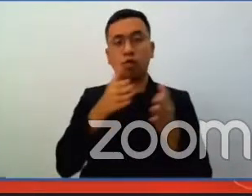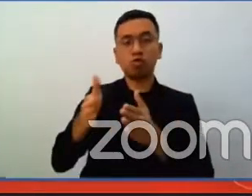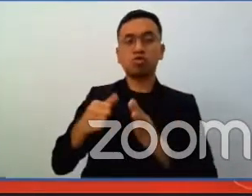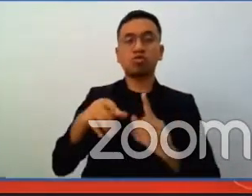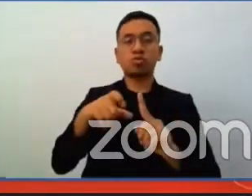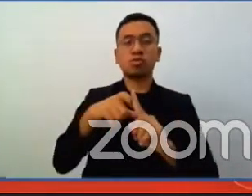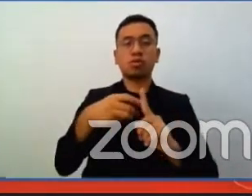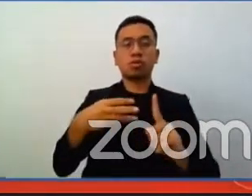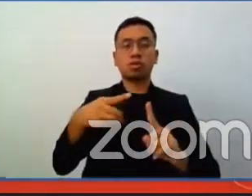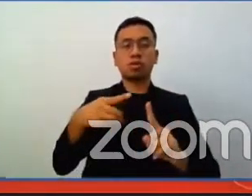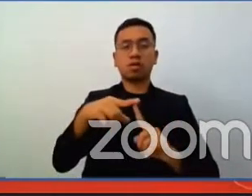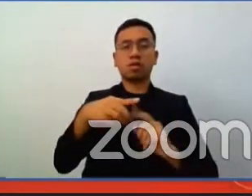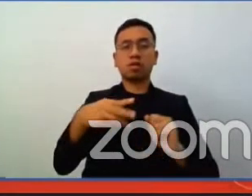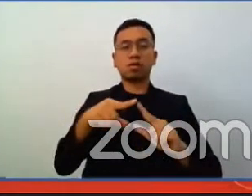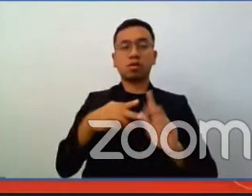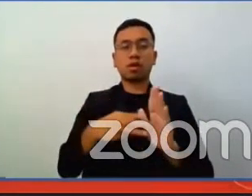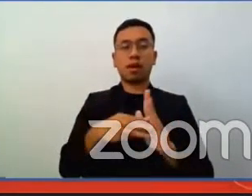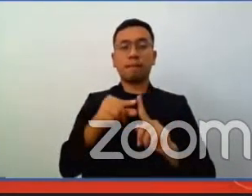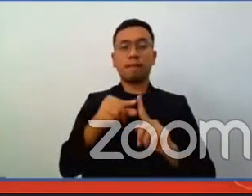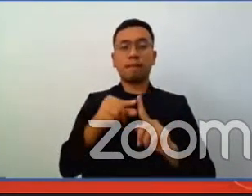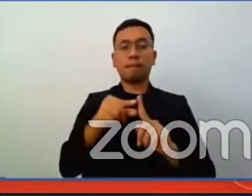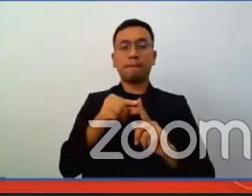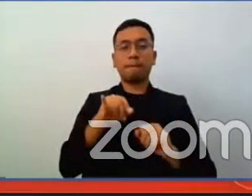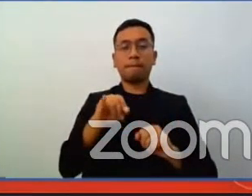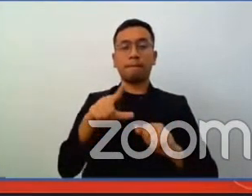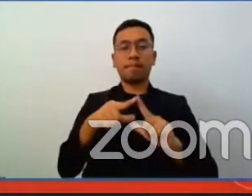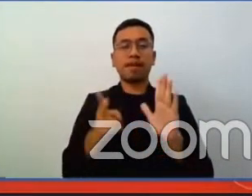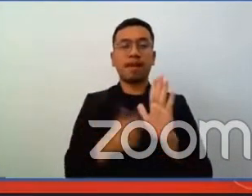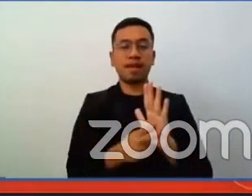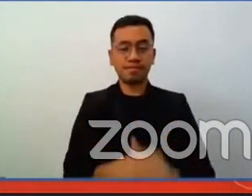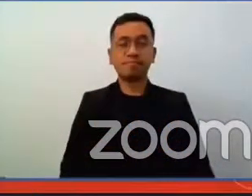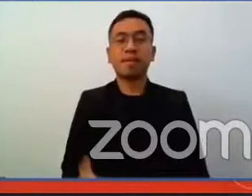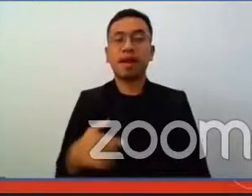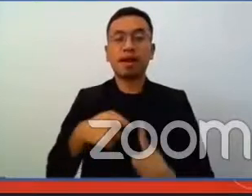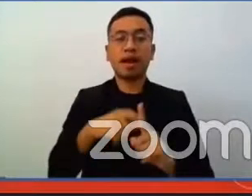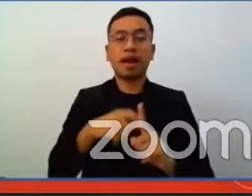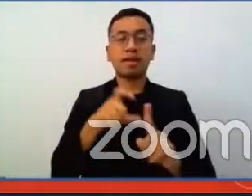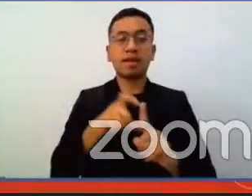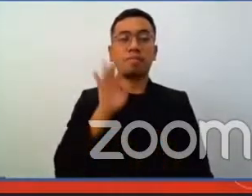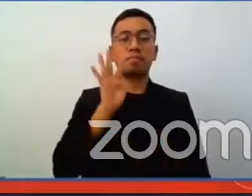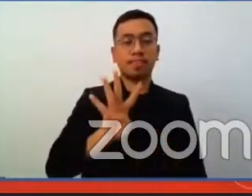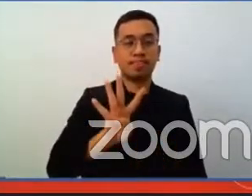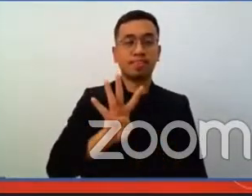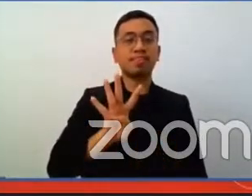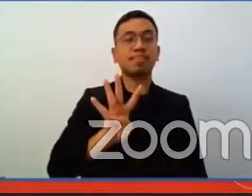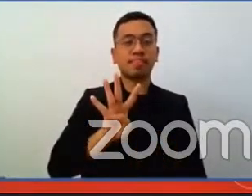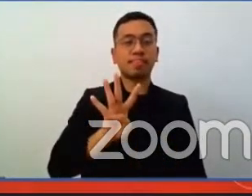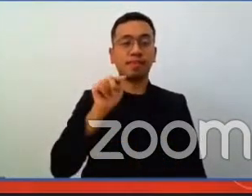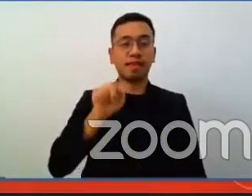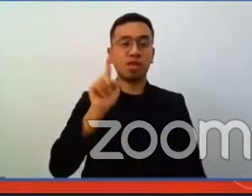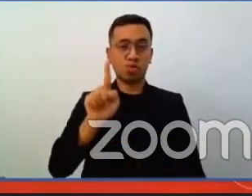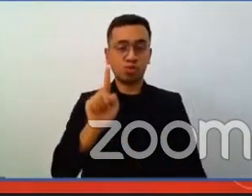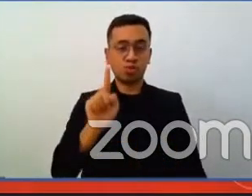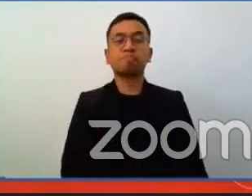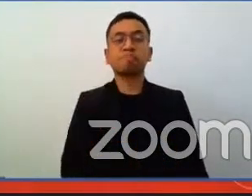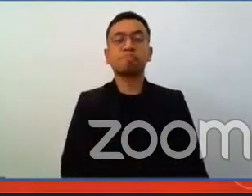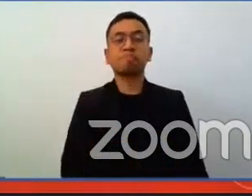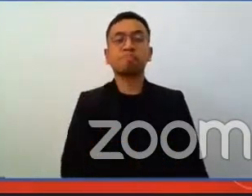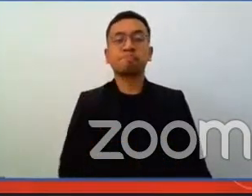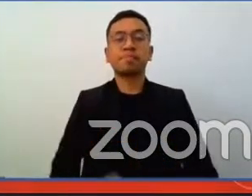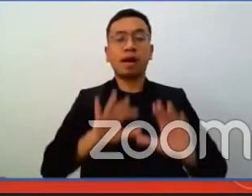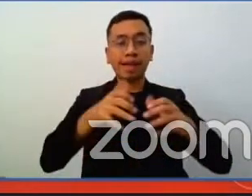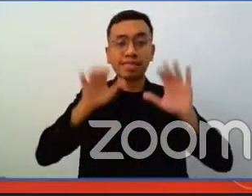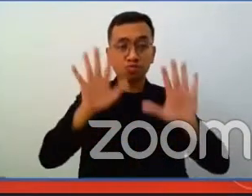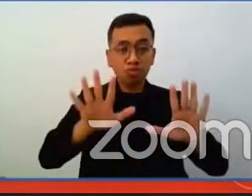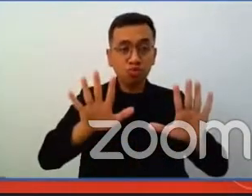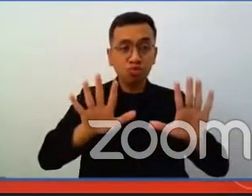kita lihat, coba dilihat kode KD4.1 atau kode 4, di kelas 10